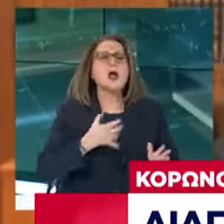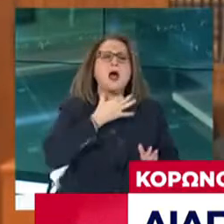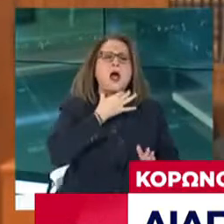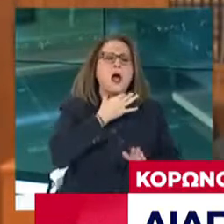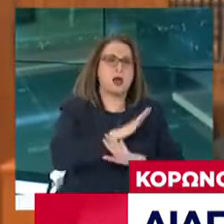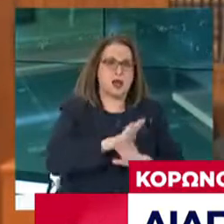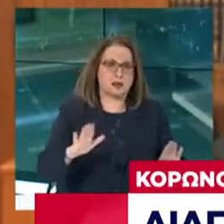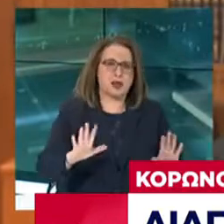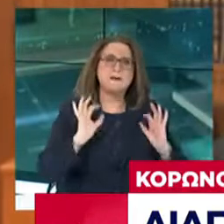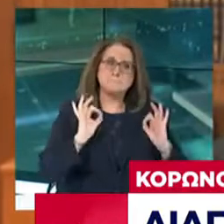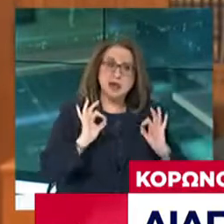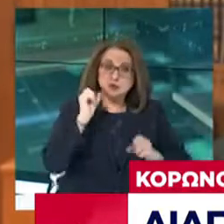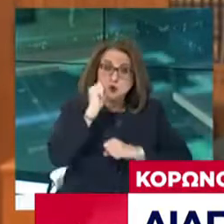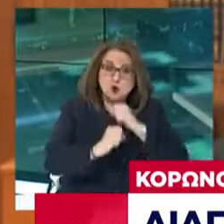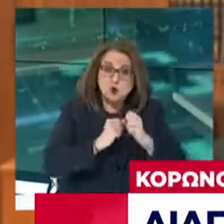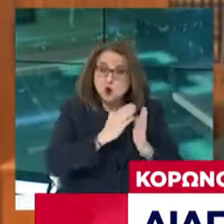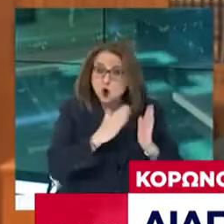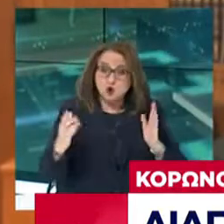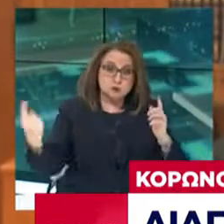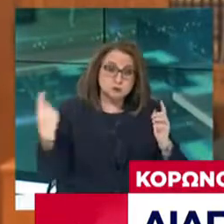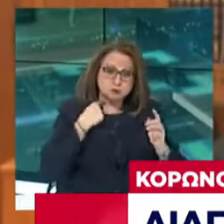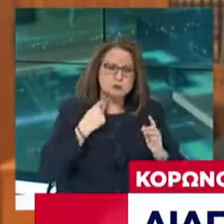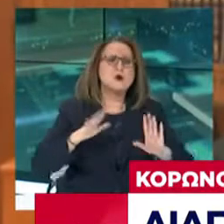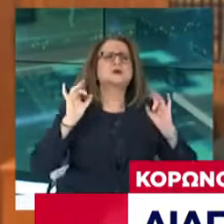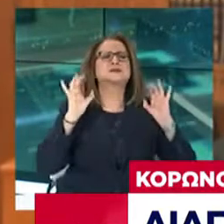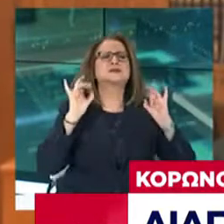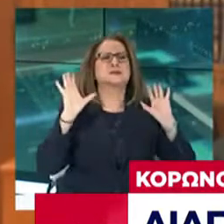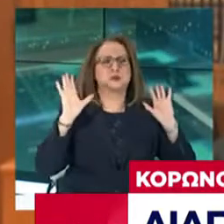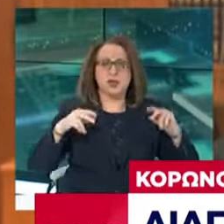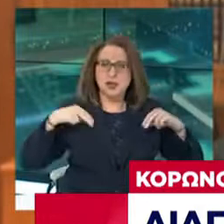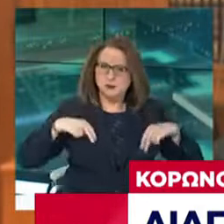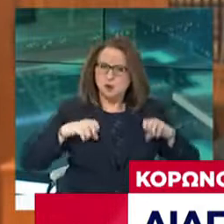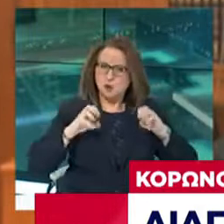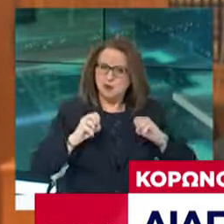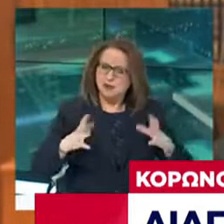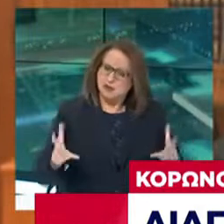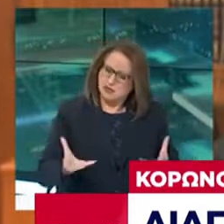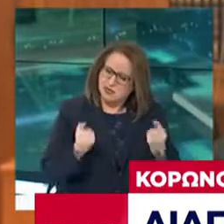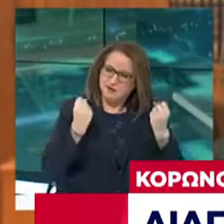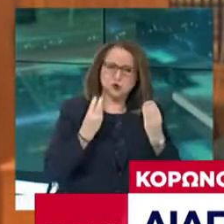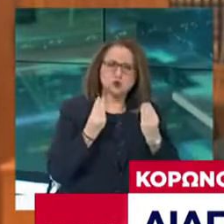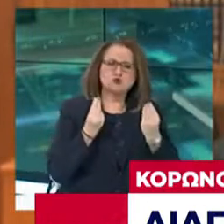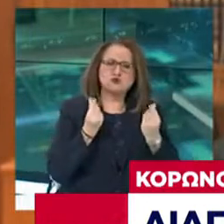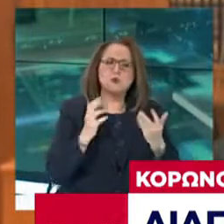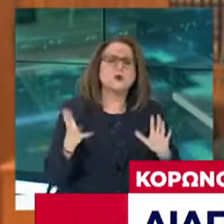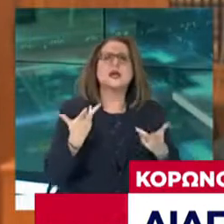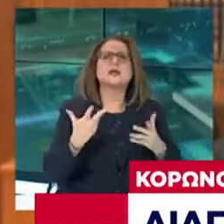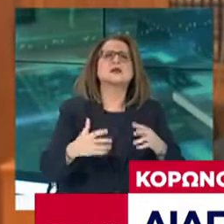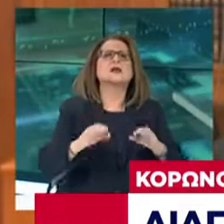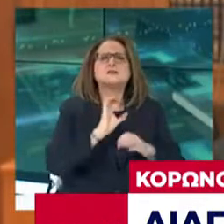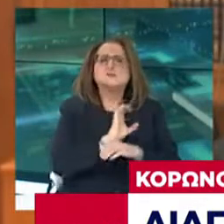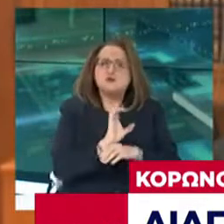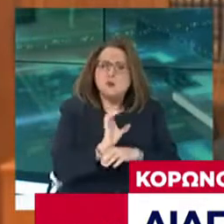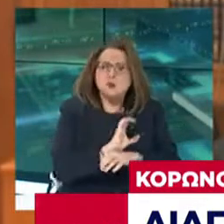σχολική και ακαδημαϊκή χρονιά. Το Υπουργείο Παιδείας είναι έτοιμο να εφαρμόσει διαδικασίες τηλεμαθημάτων αρχικά στην τρίτη ηλικίου